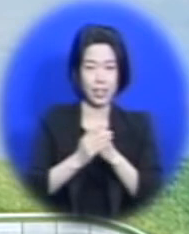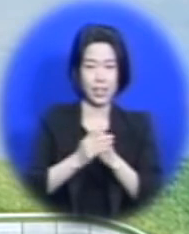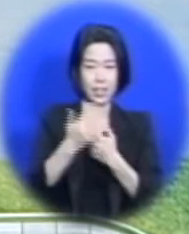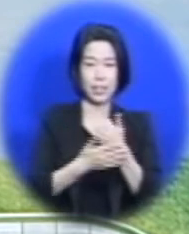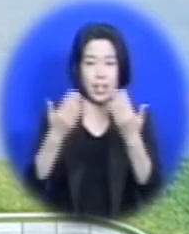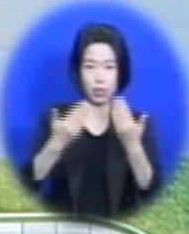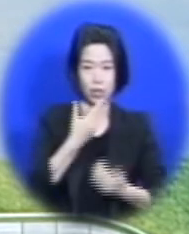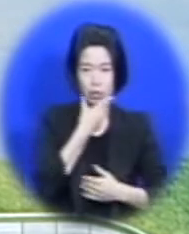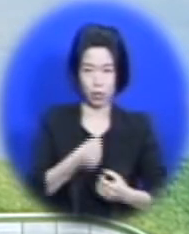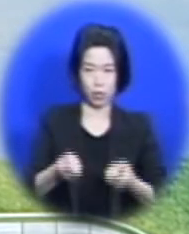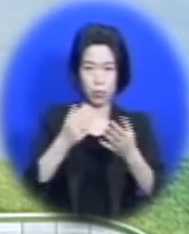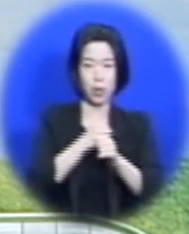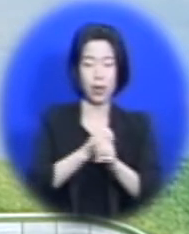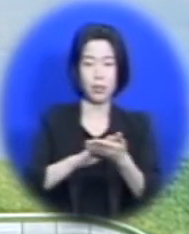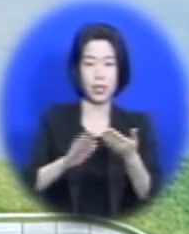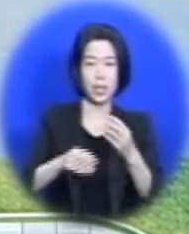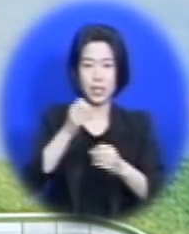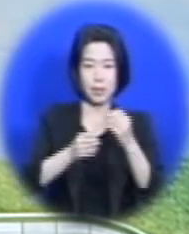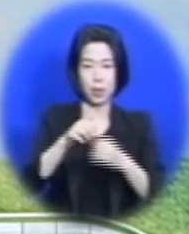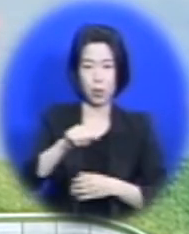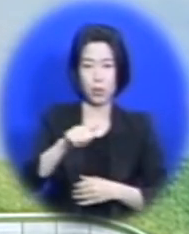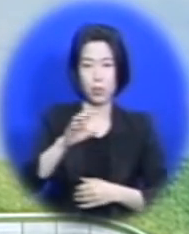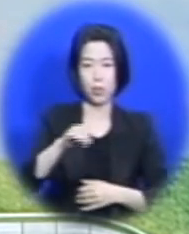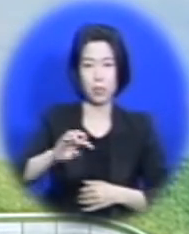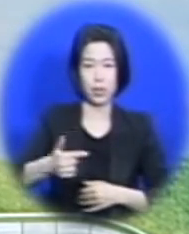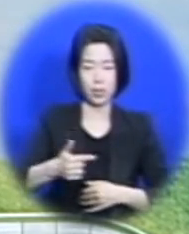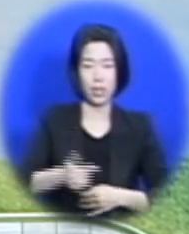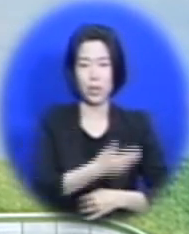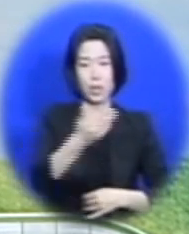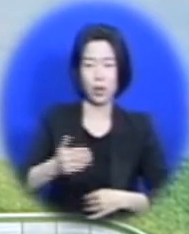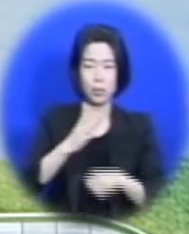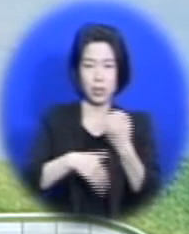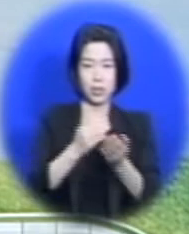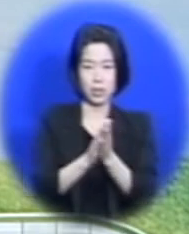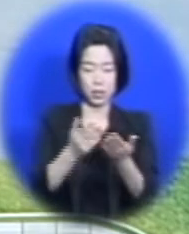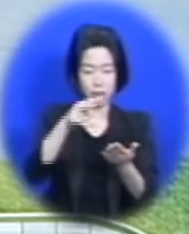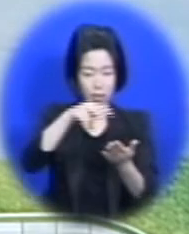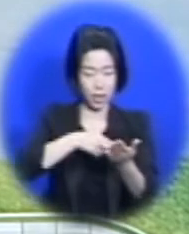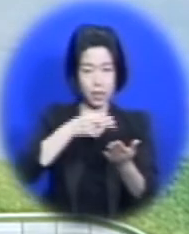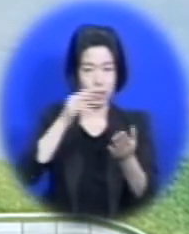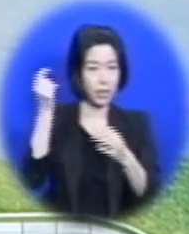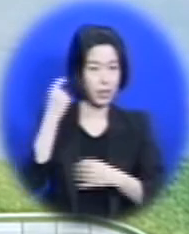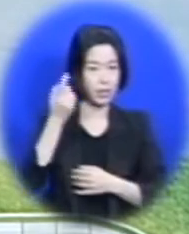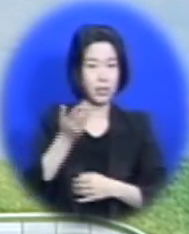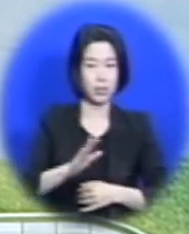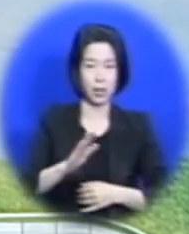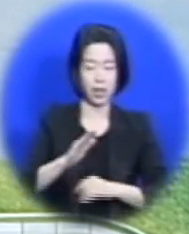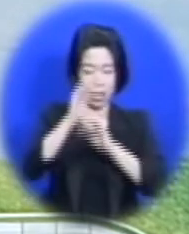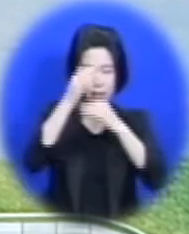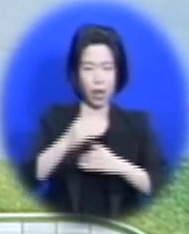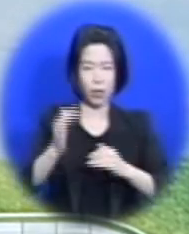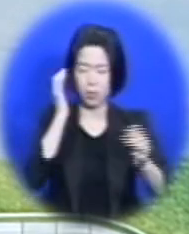축복합니다. 이 시편 55편은 여러분이 성경 봉독할 때 보셨겠지만 내용이 좀